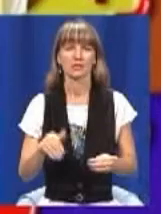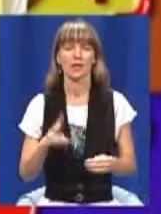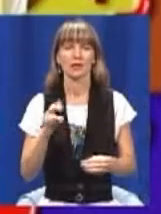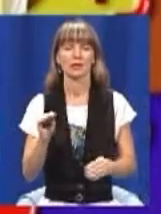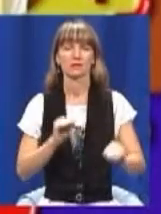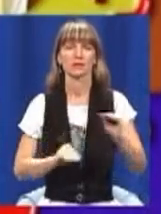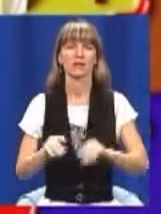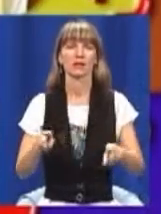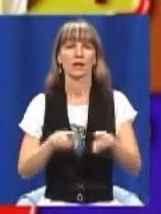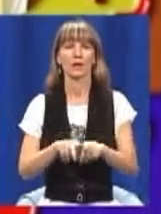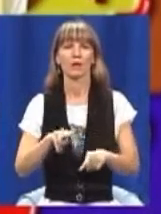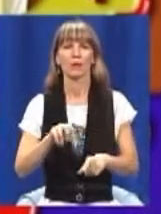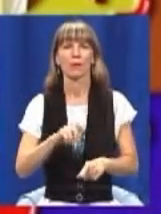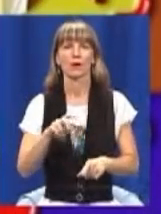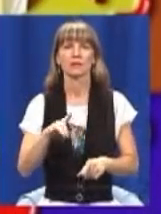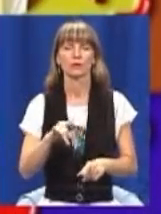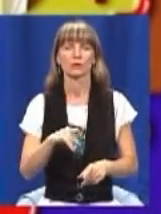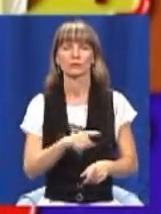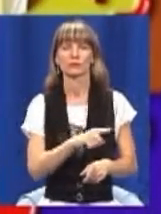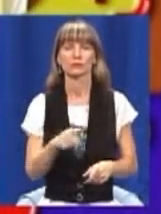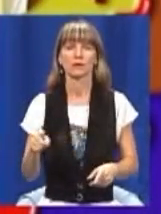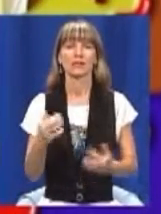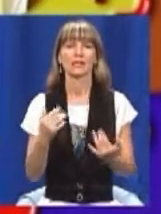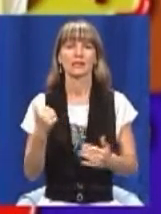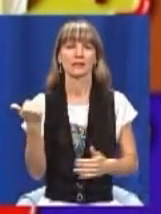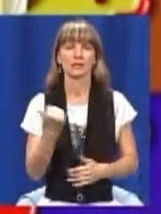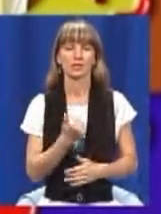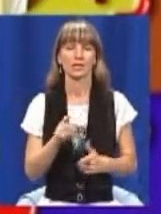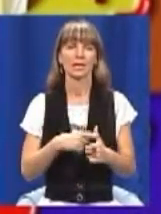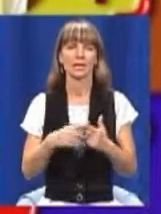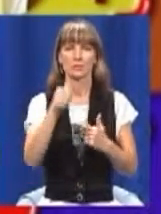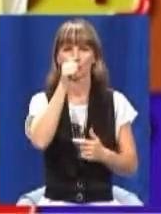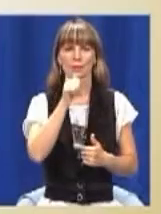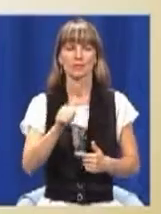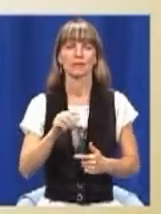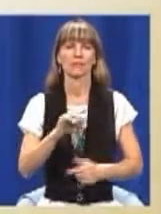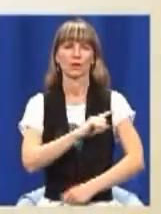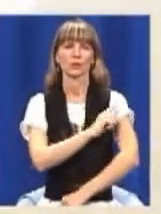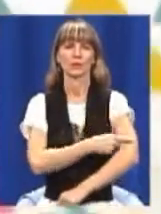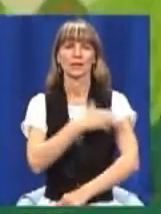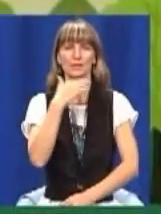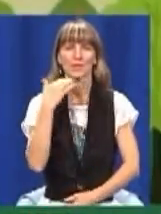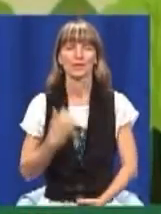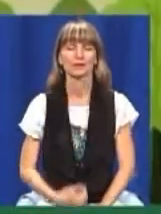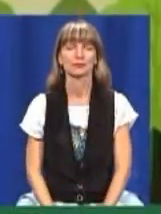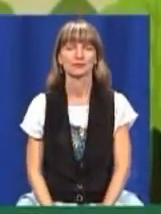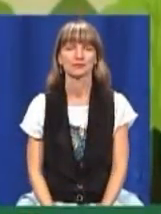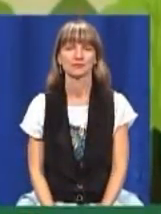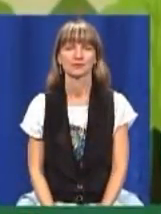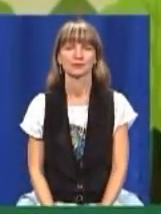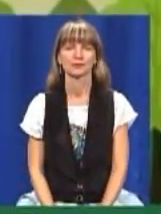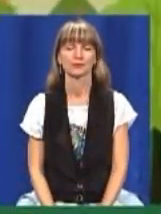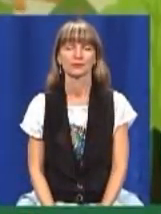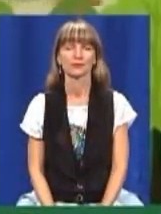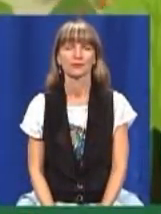складання такого пазлу йшло кілька тижнів або й місяців неполегливих зусиль.